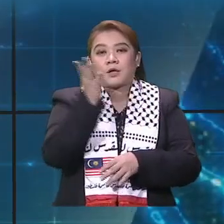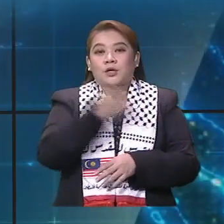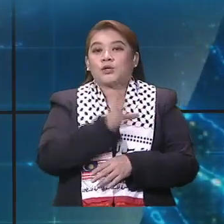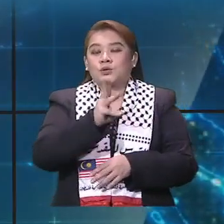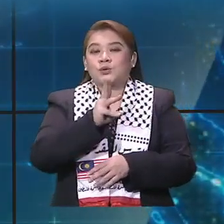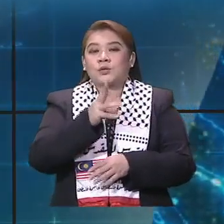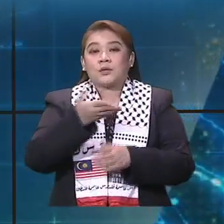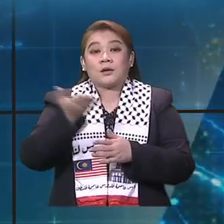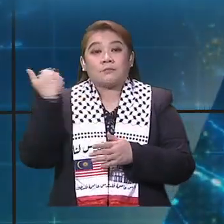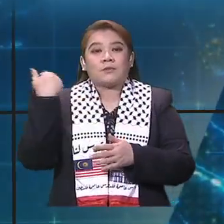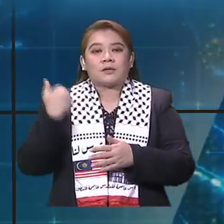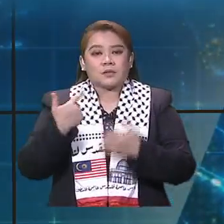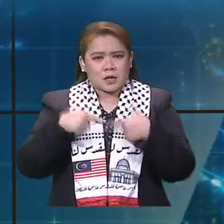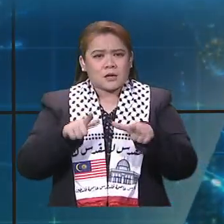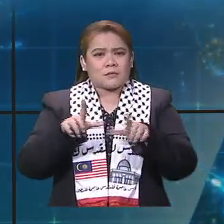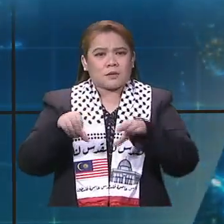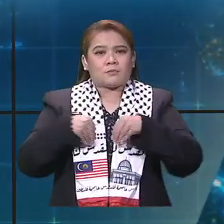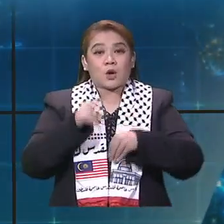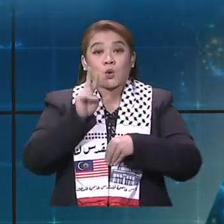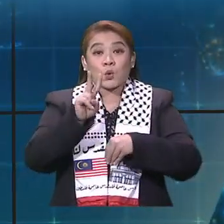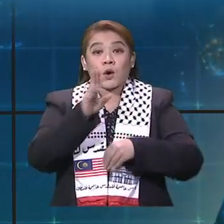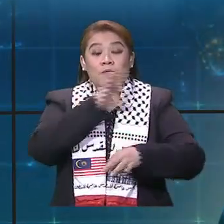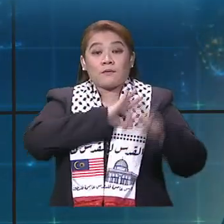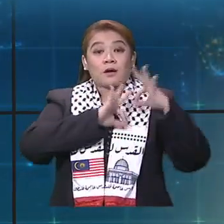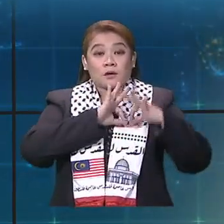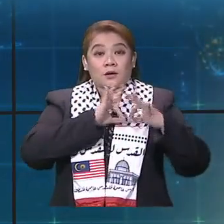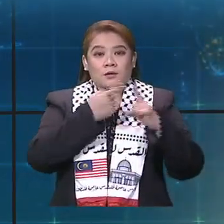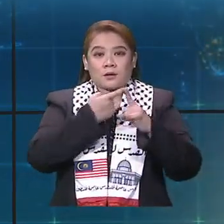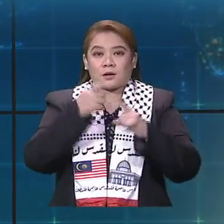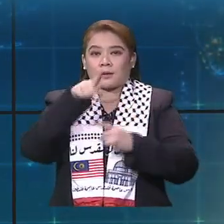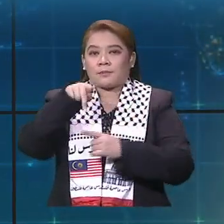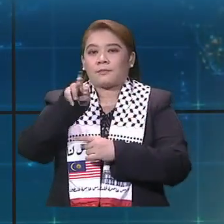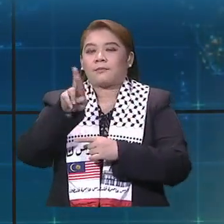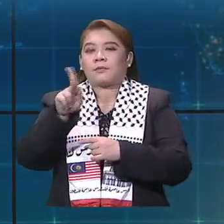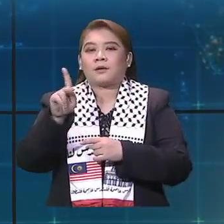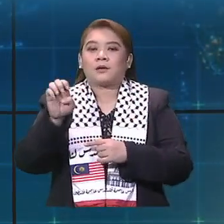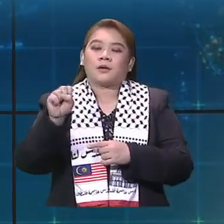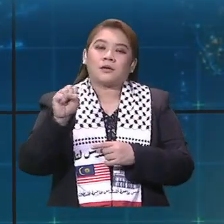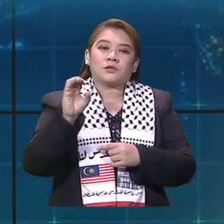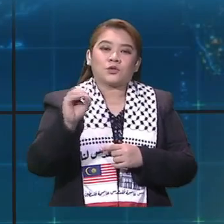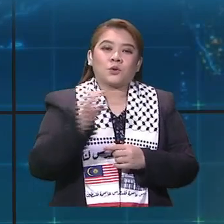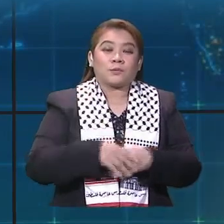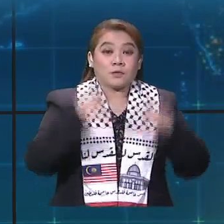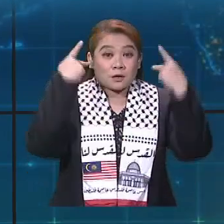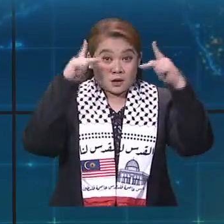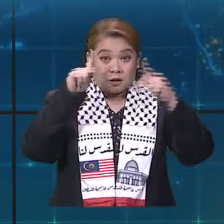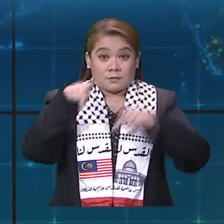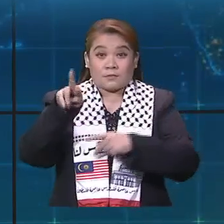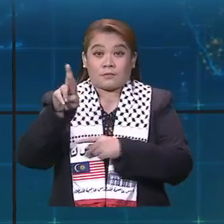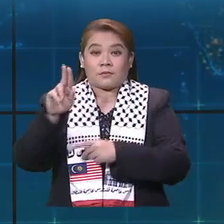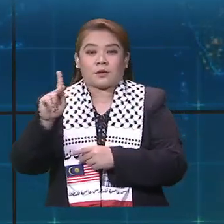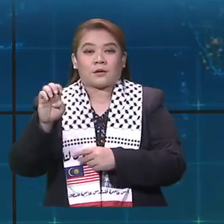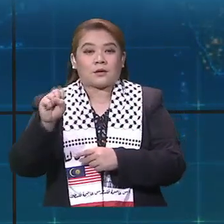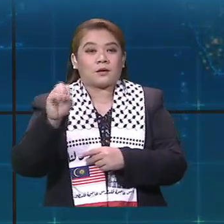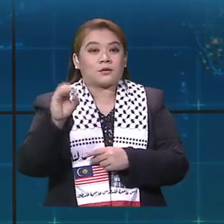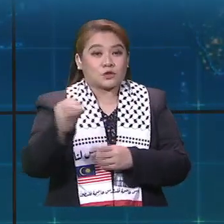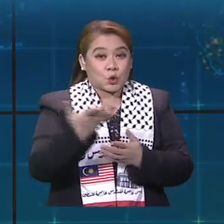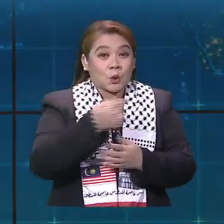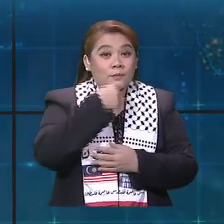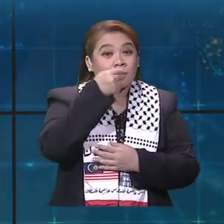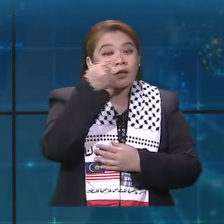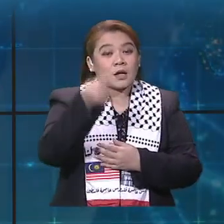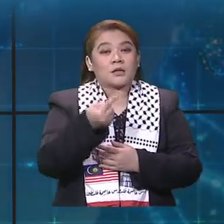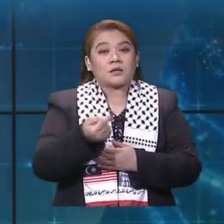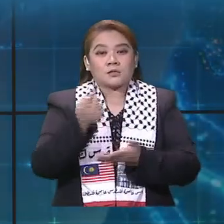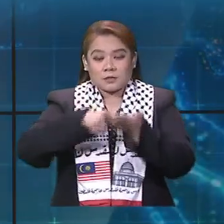menerima dua faedah daripada Pertubuhan Keselamatan Sosial atau PERKESO. Pengarah PERKESO Kuala Lumpur Muhammad Asri Osman